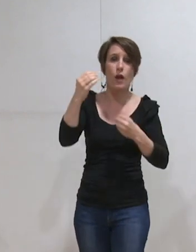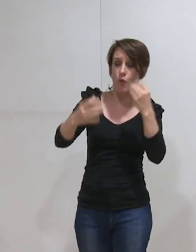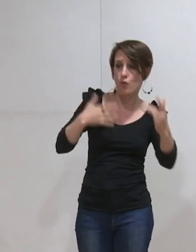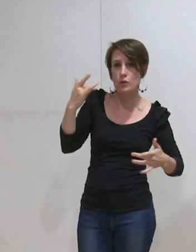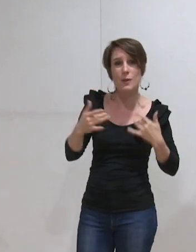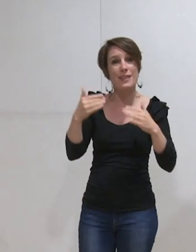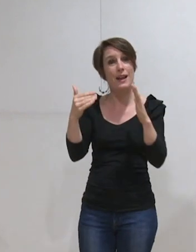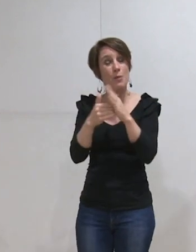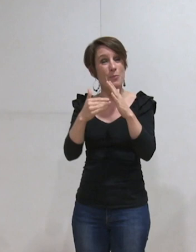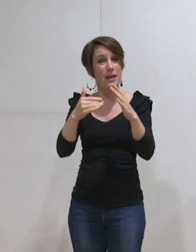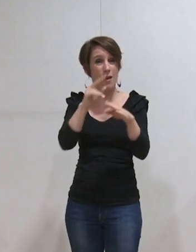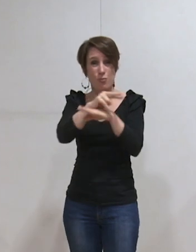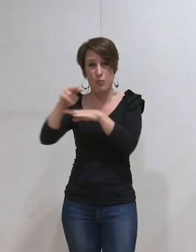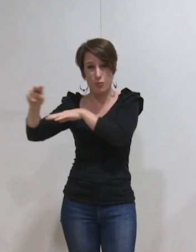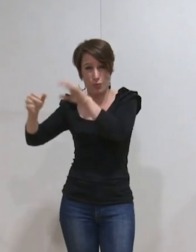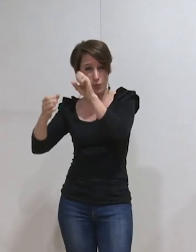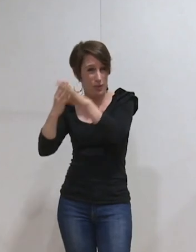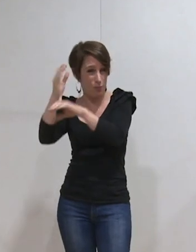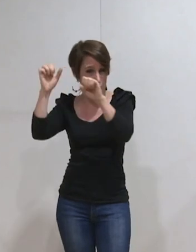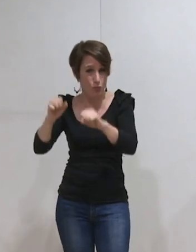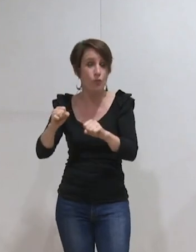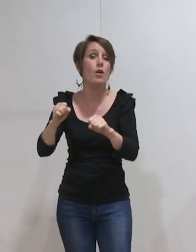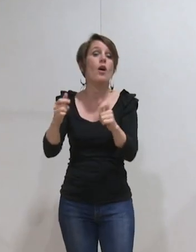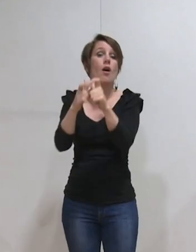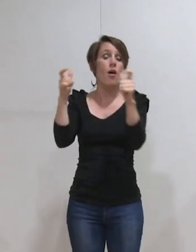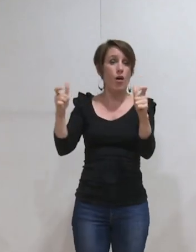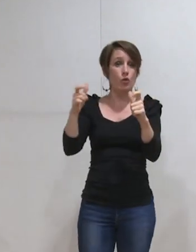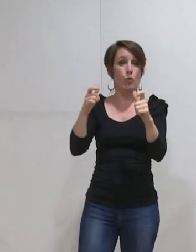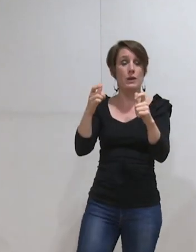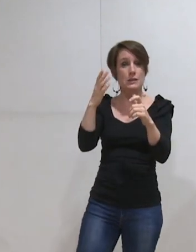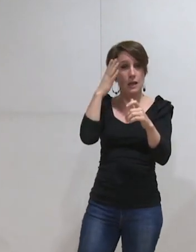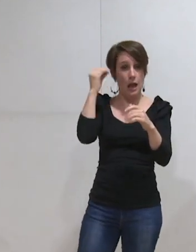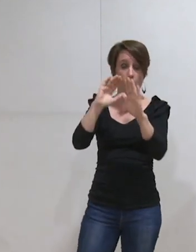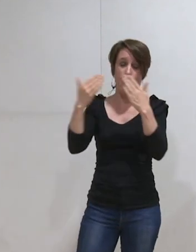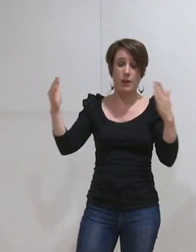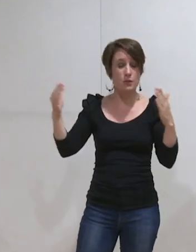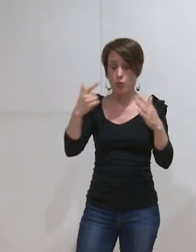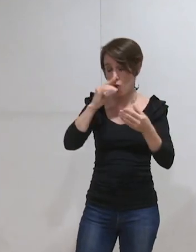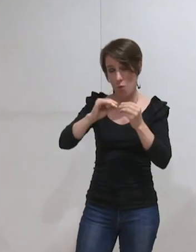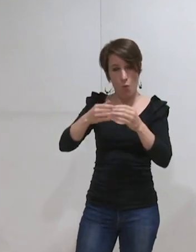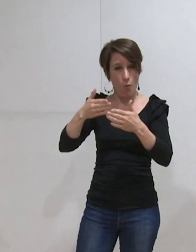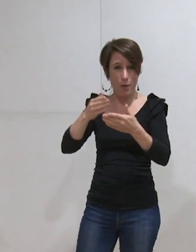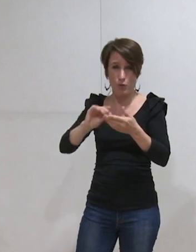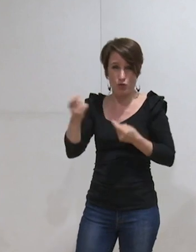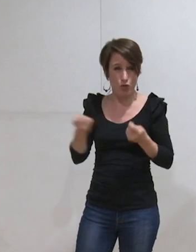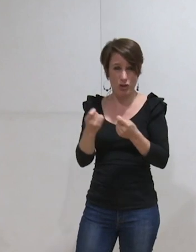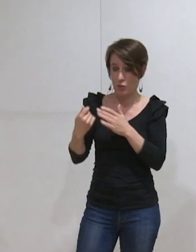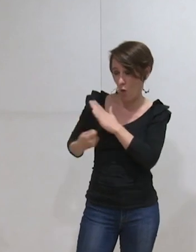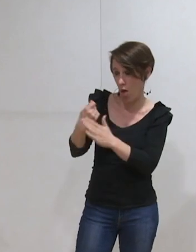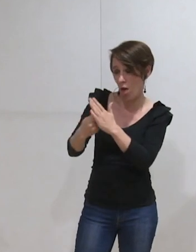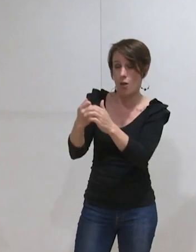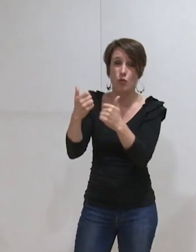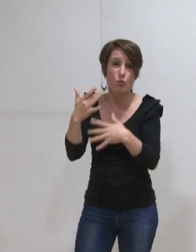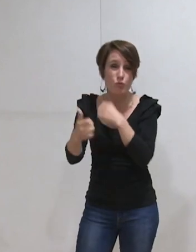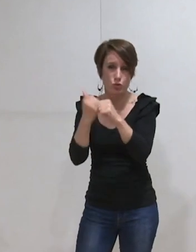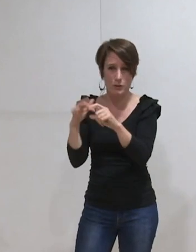spectateurs la société d'économie mixte Alpe expo connaît pourtant des difficultés de gestion récurrentes depuis de nombreuses années les